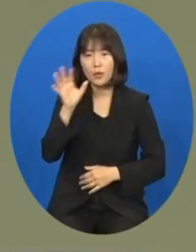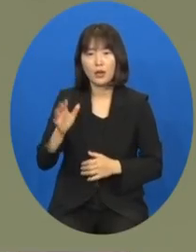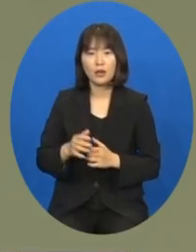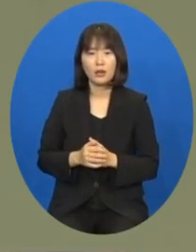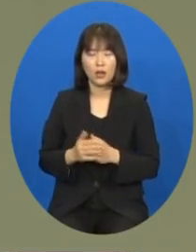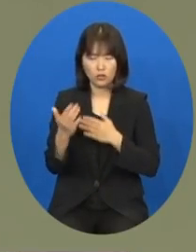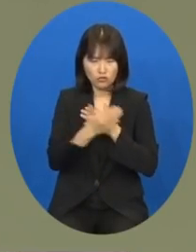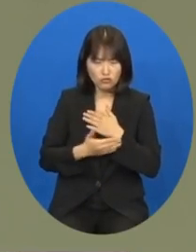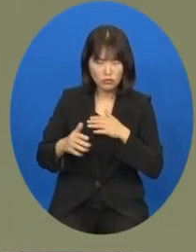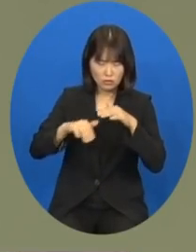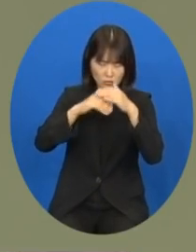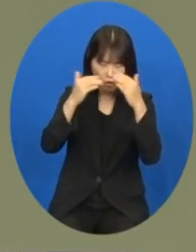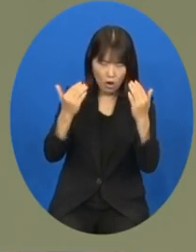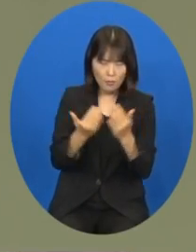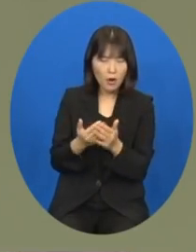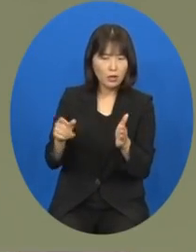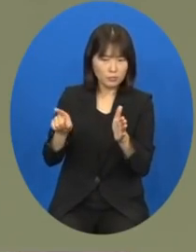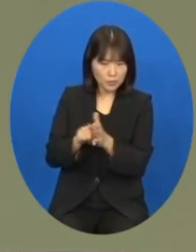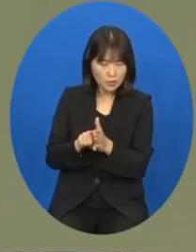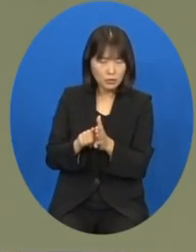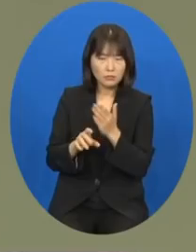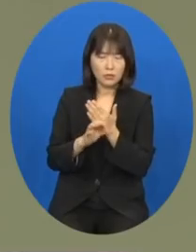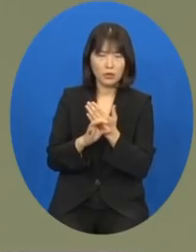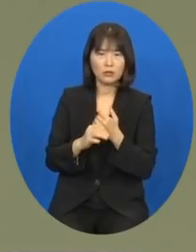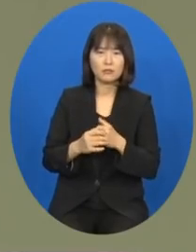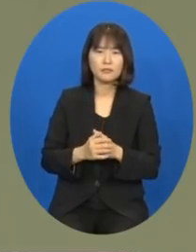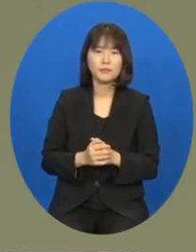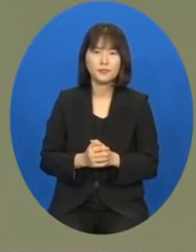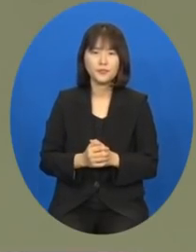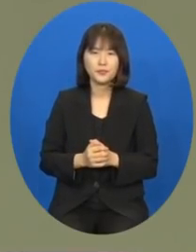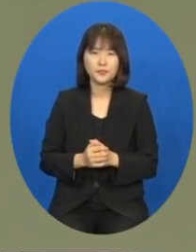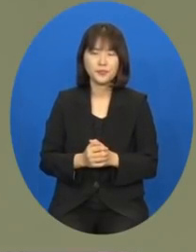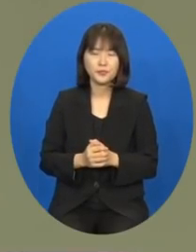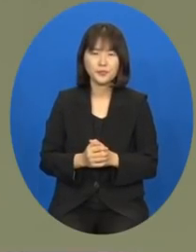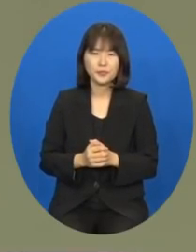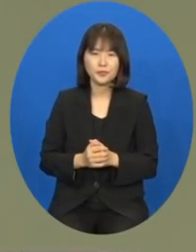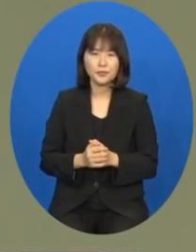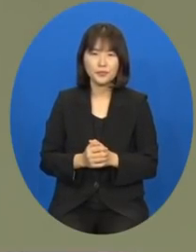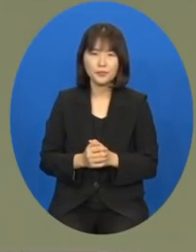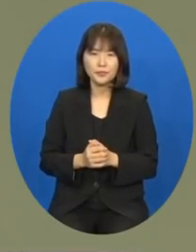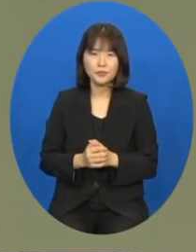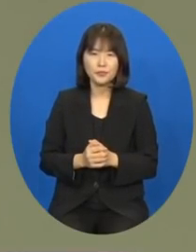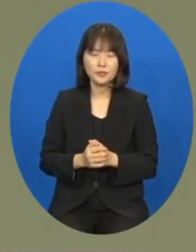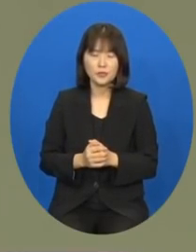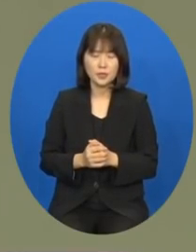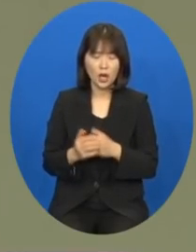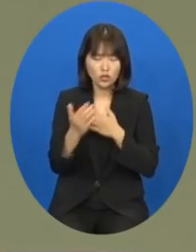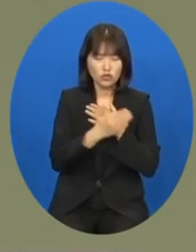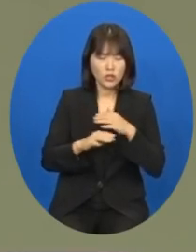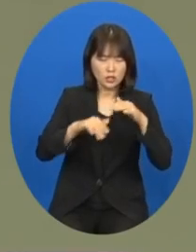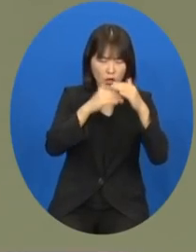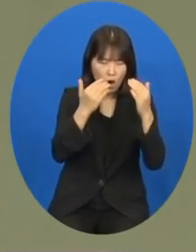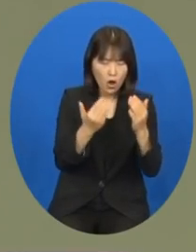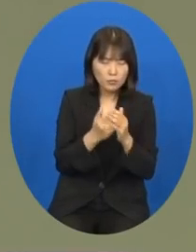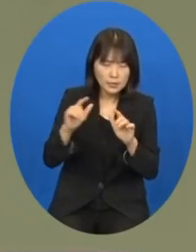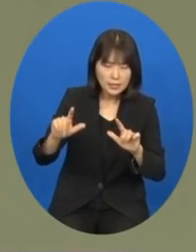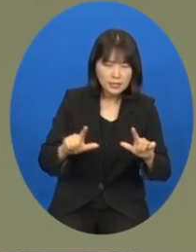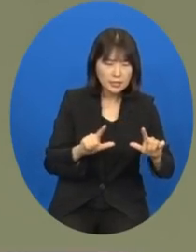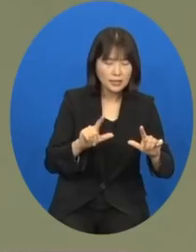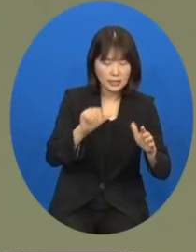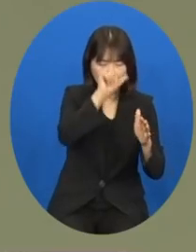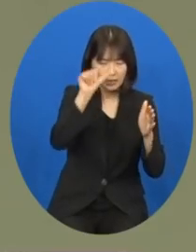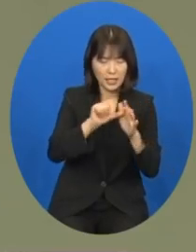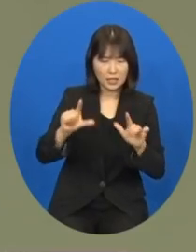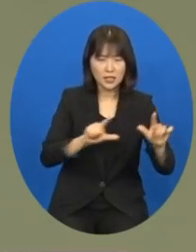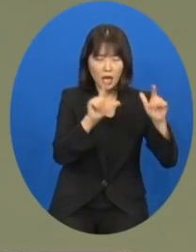전부라고 믿으면 아영의 세계가 이제 그러나 실제적으로 온 유기 전부 인생을 살게 되면 절대로 탐심을 길 수가 없어